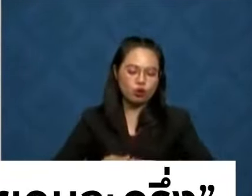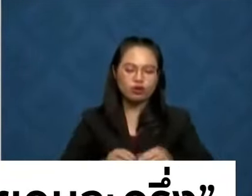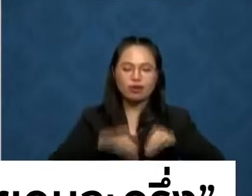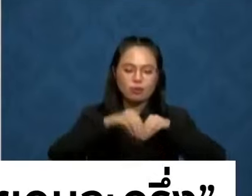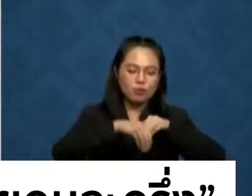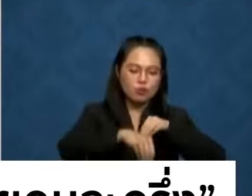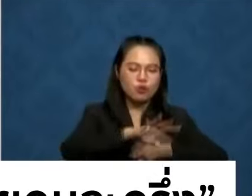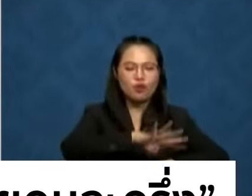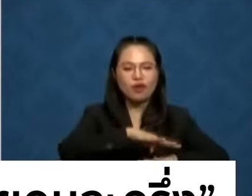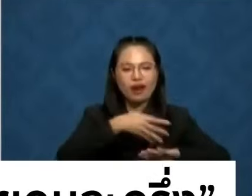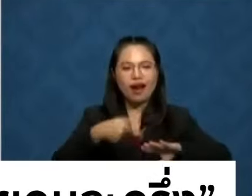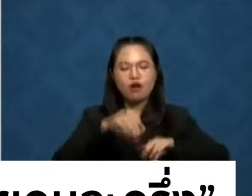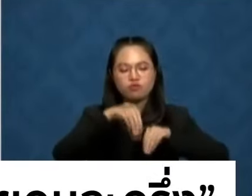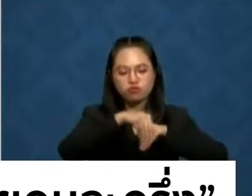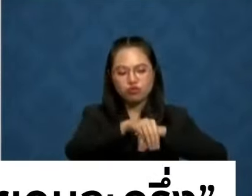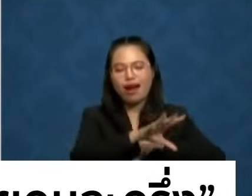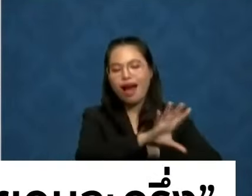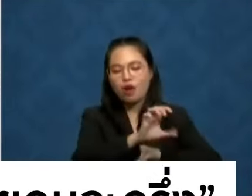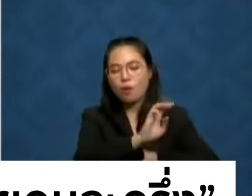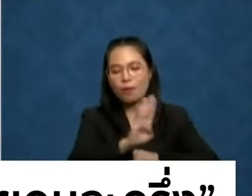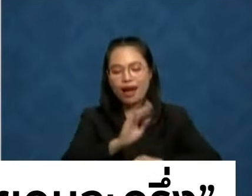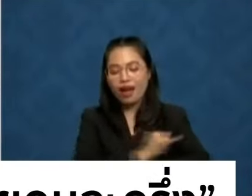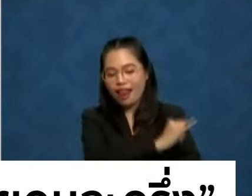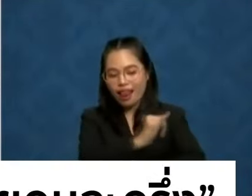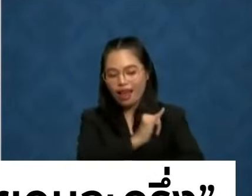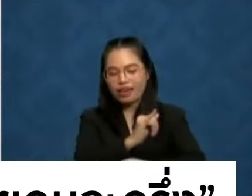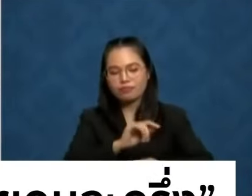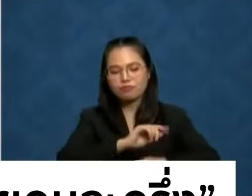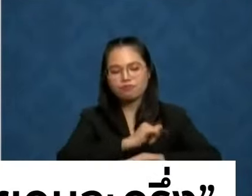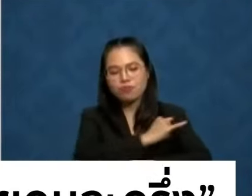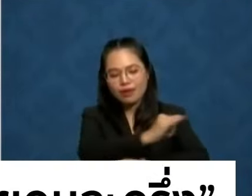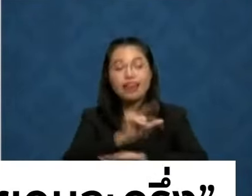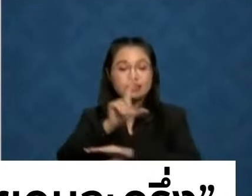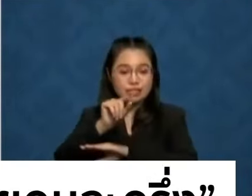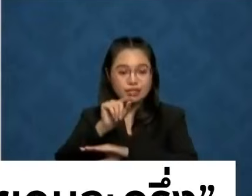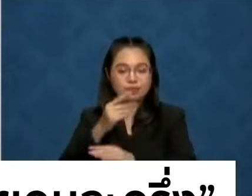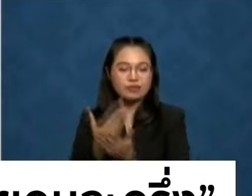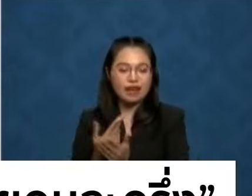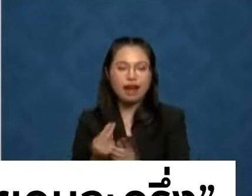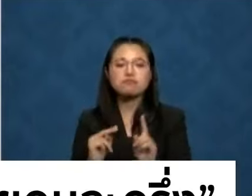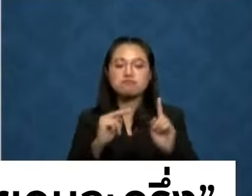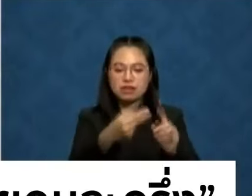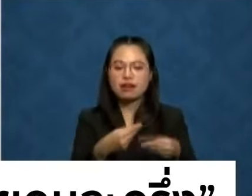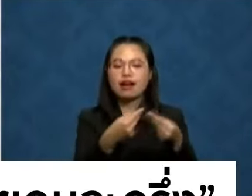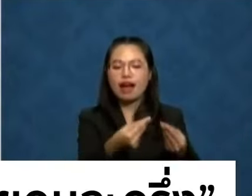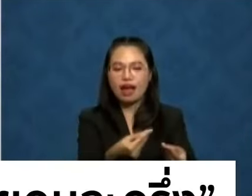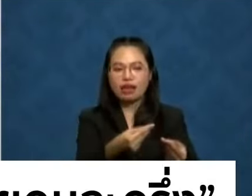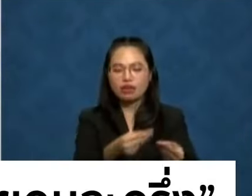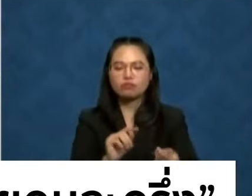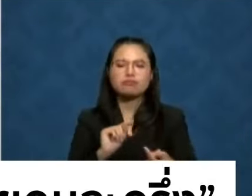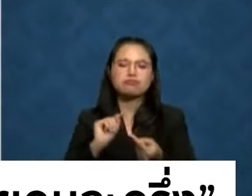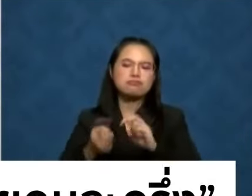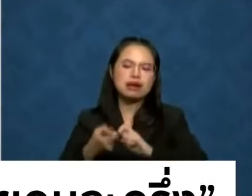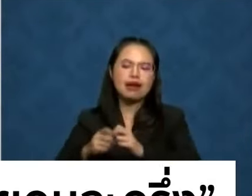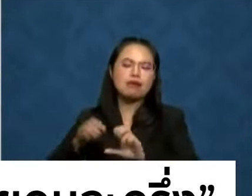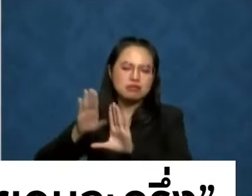ครงการหลักของรัฐบาลจะช่วยเหลือราคาปุ๋ยไร่ละไม่เกิน500บาทสูงสุด20ไร่ก็เป็นเงิน 10,000 บาทแต่ยังมีปัญ